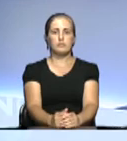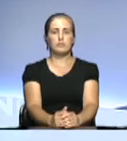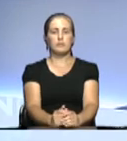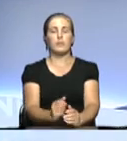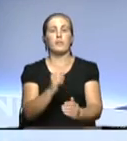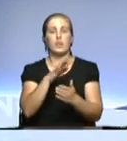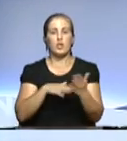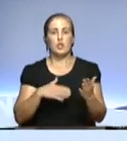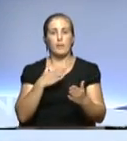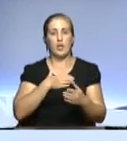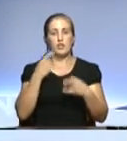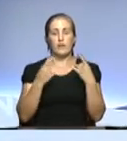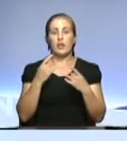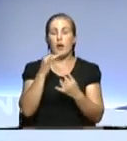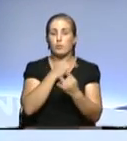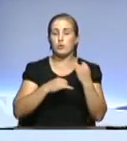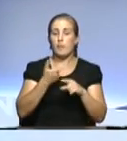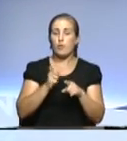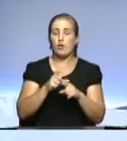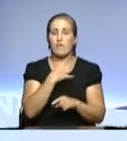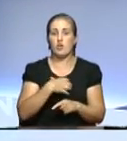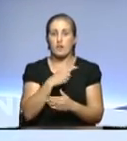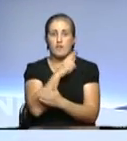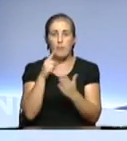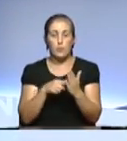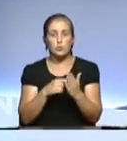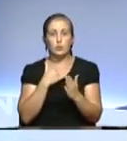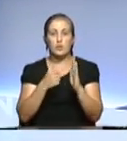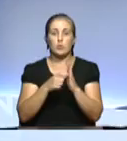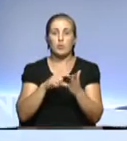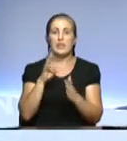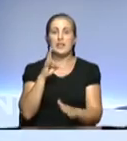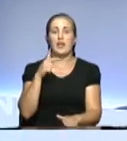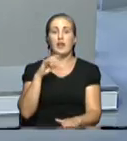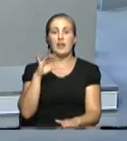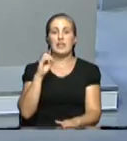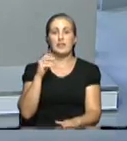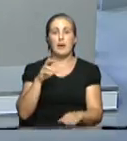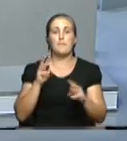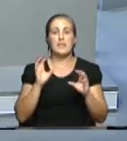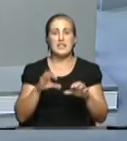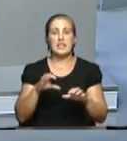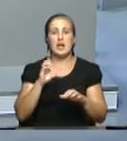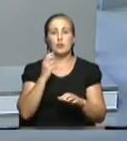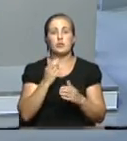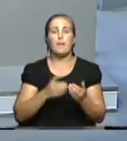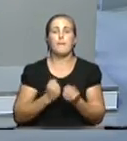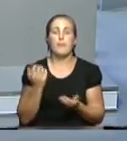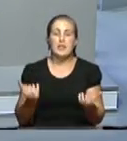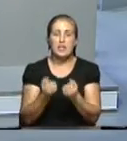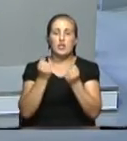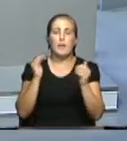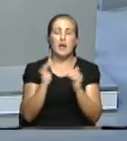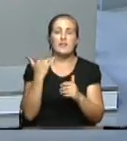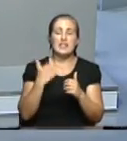продолжаем наш эфир традиционно обсуждаем наиболее важные вопросы у нас студии наталья гордец к я президент ассоциации поддержки малого и